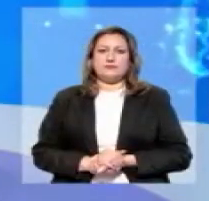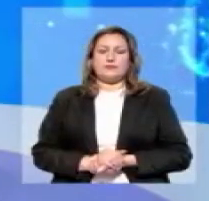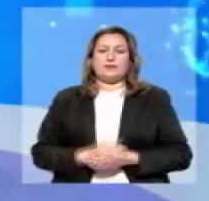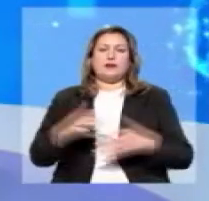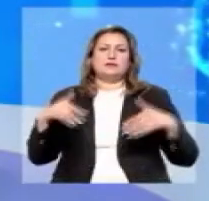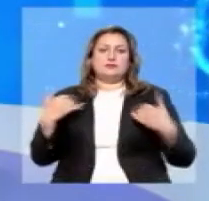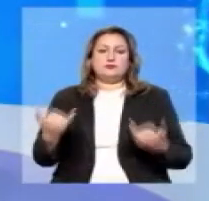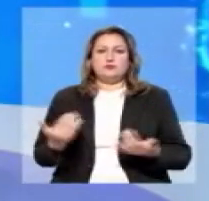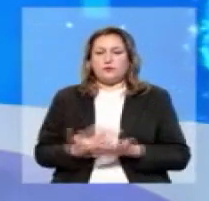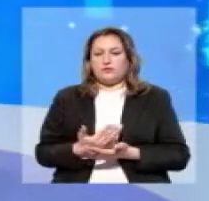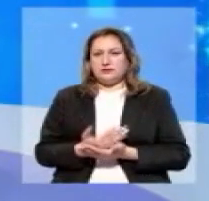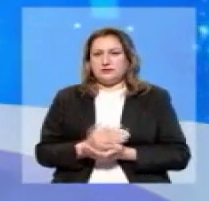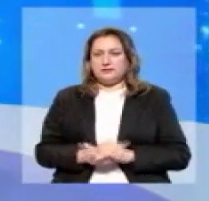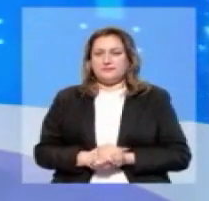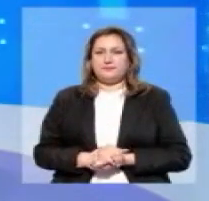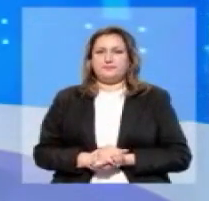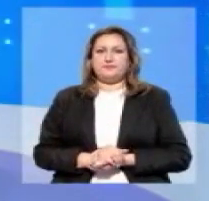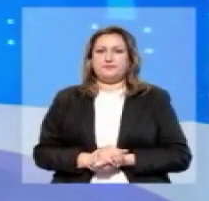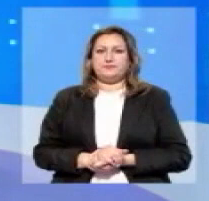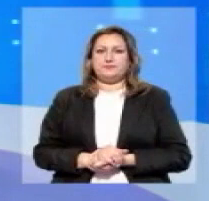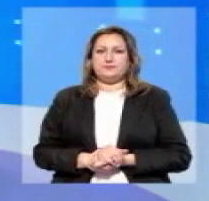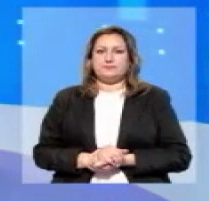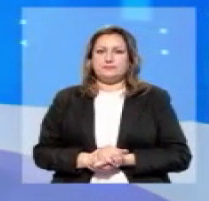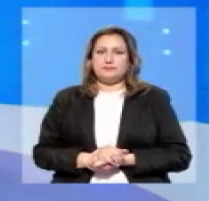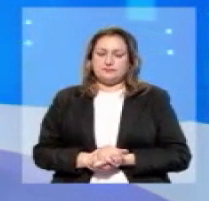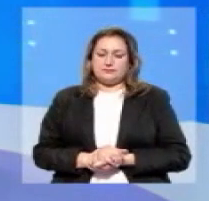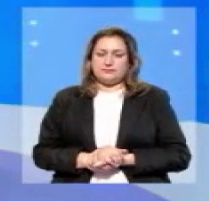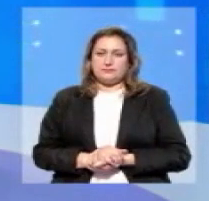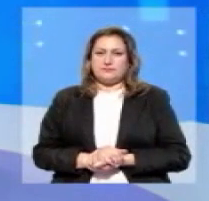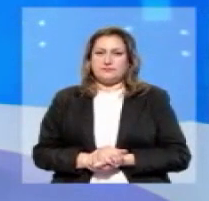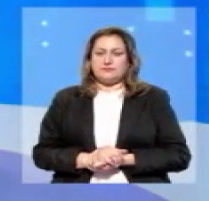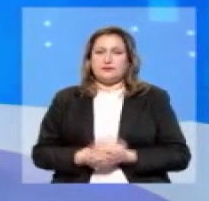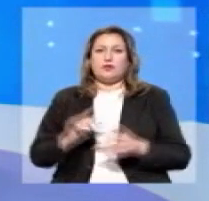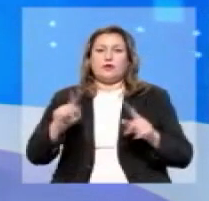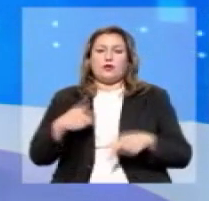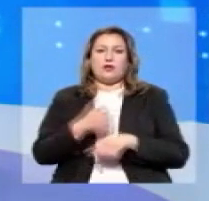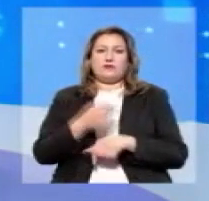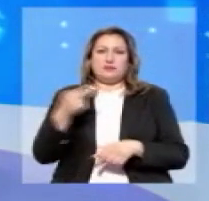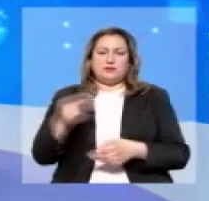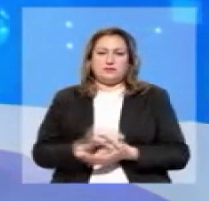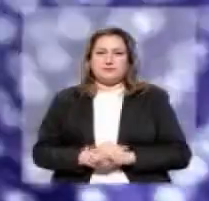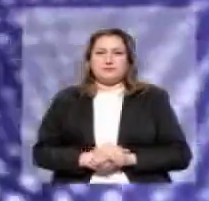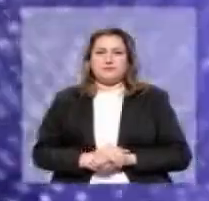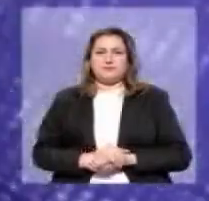Қайырлы кеш, эфирде арқа ақпарат, студияда Бауыржан Серікұлы, сурдо отырмада Оксана Атечка, алда аңдатпа.